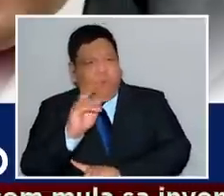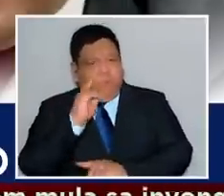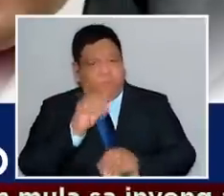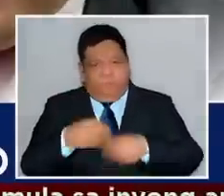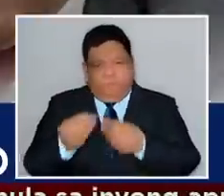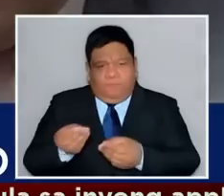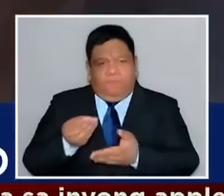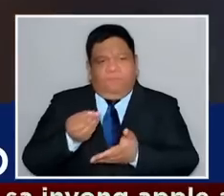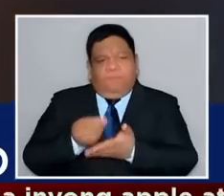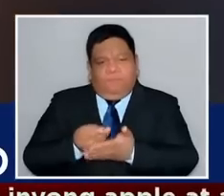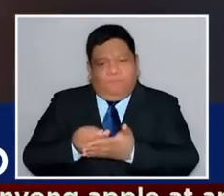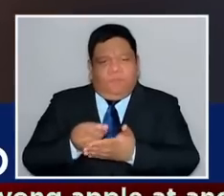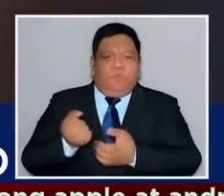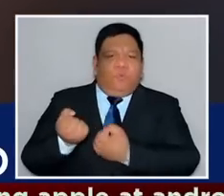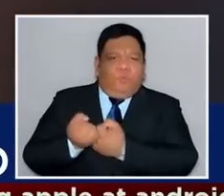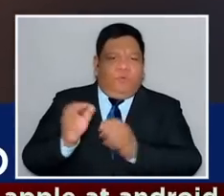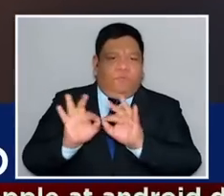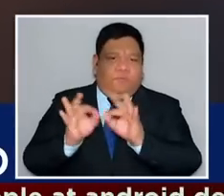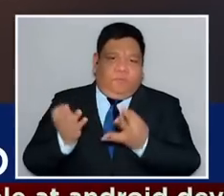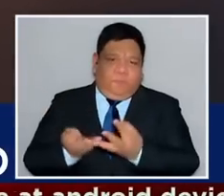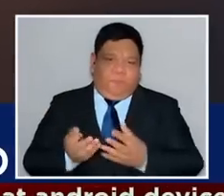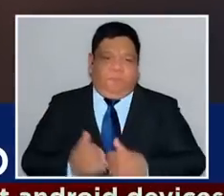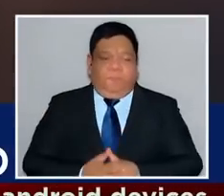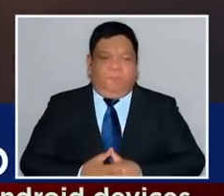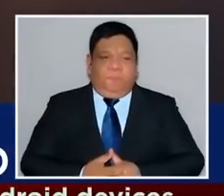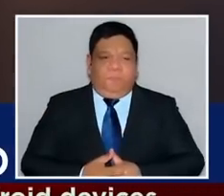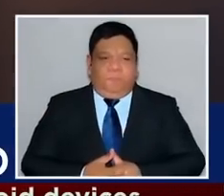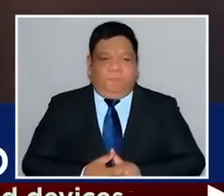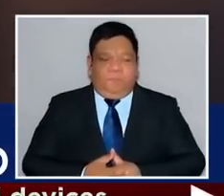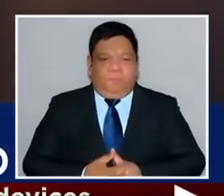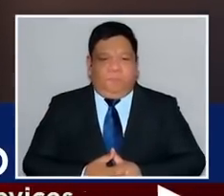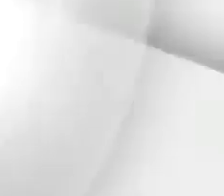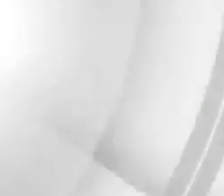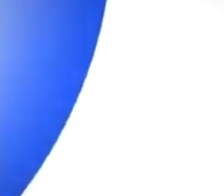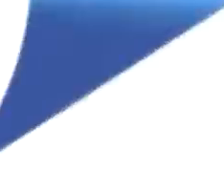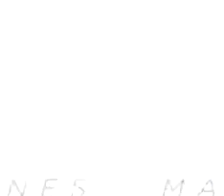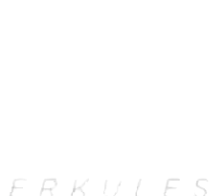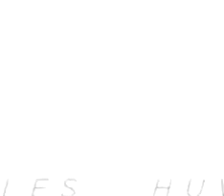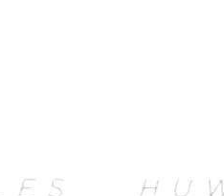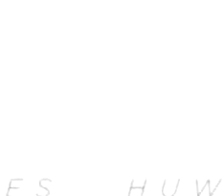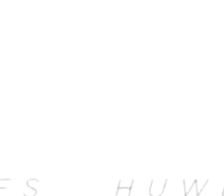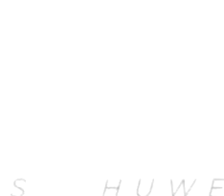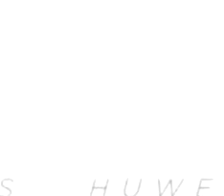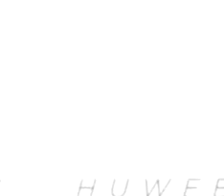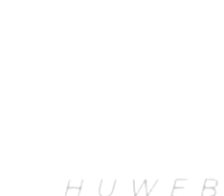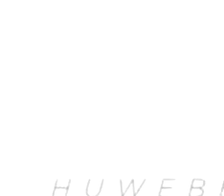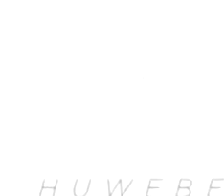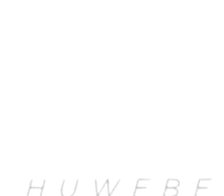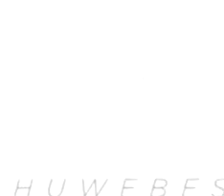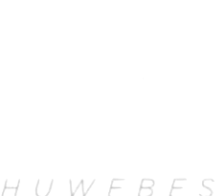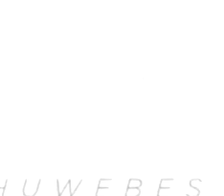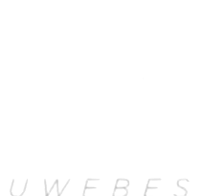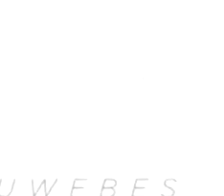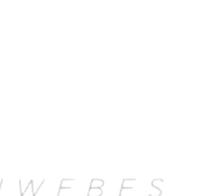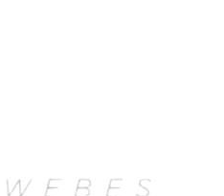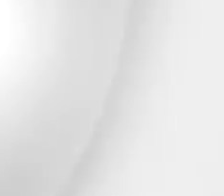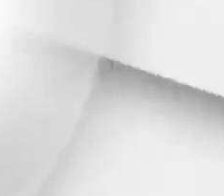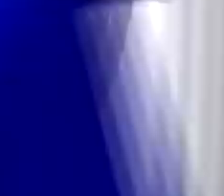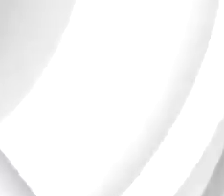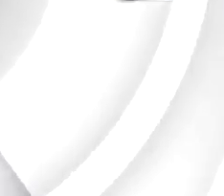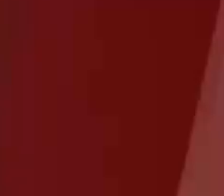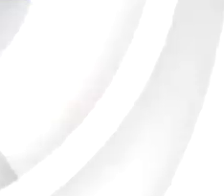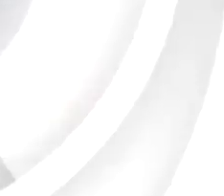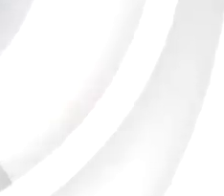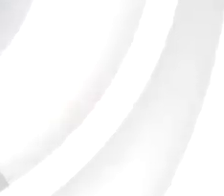sa Pilipinas. Mike Novalio, ABS-CBN News. Tuloy-tuloy po ang ating pagpapatrol sa